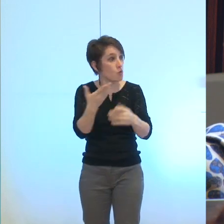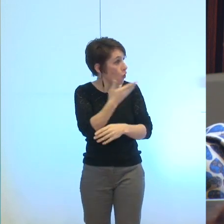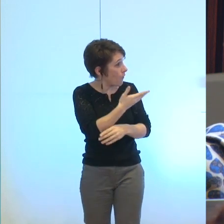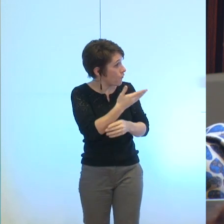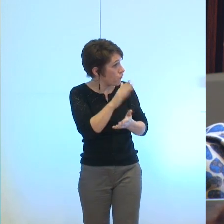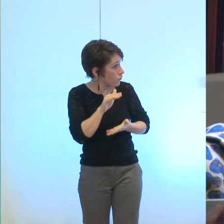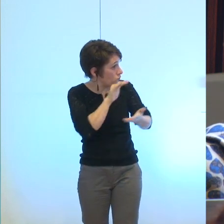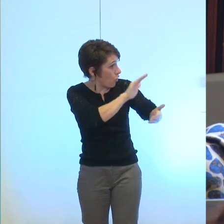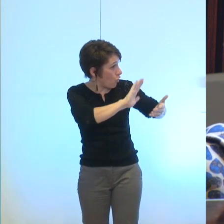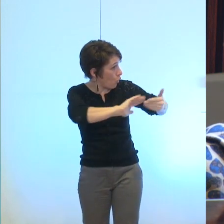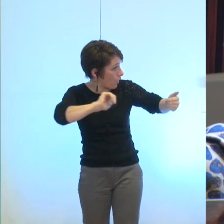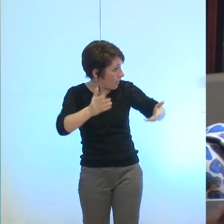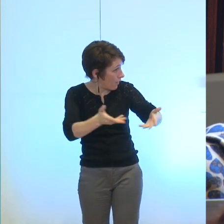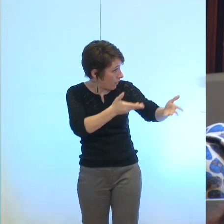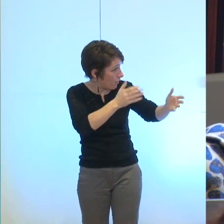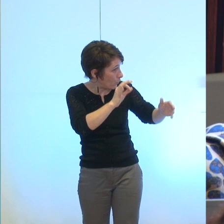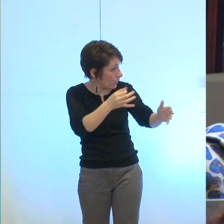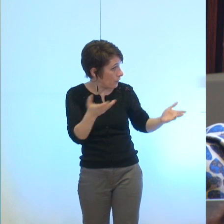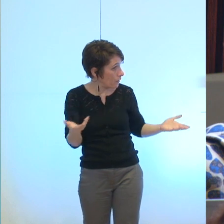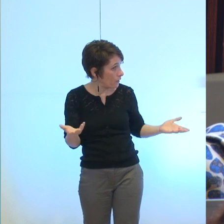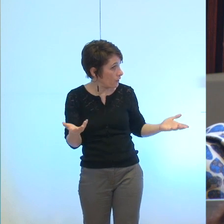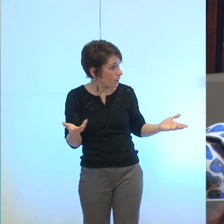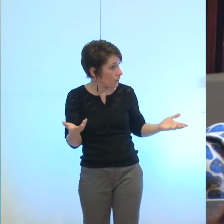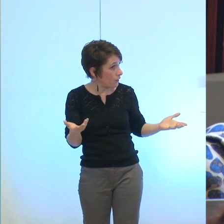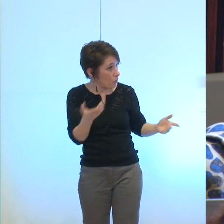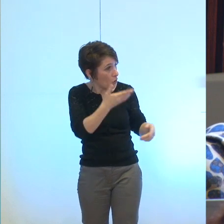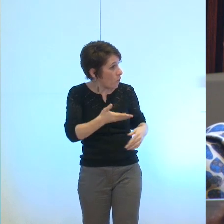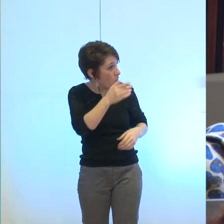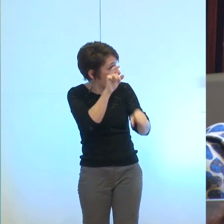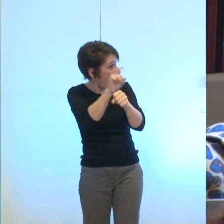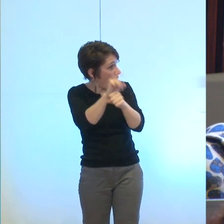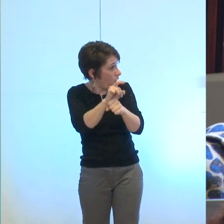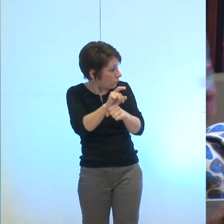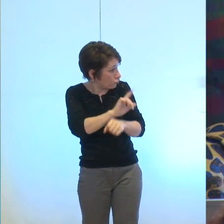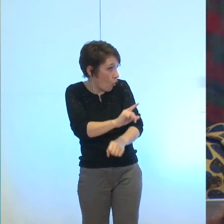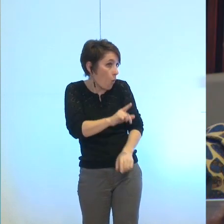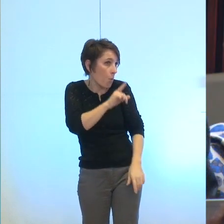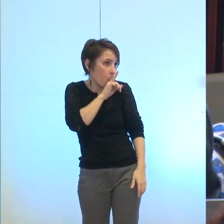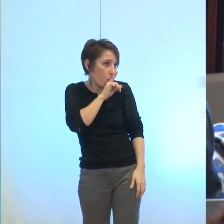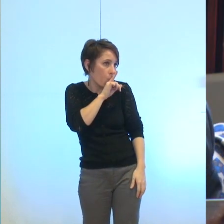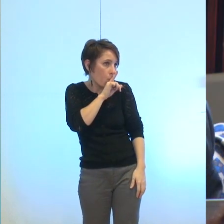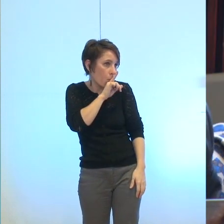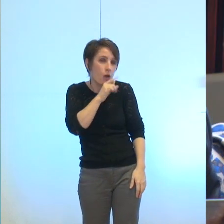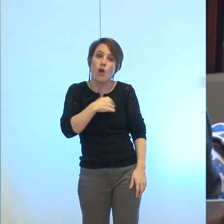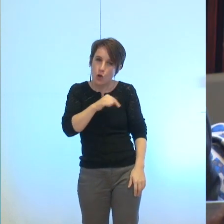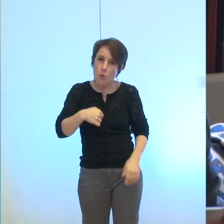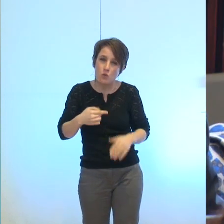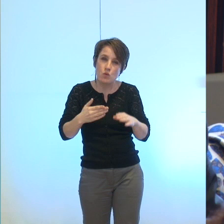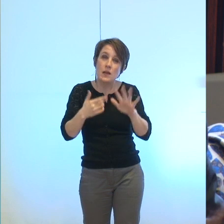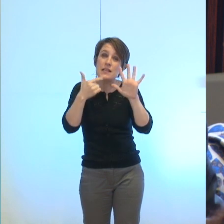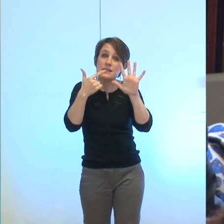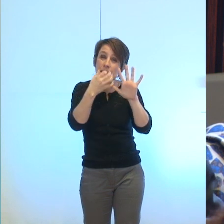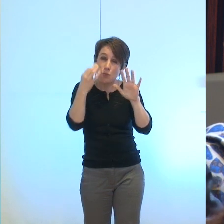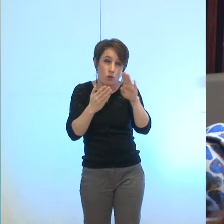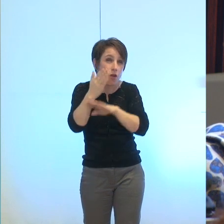j'imagine ce résultat personne n'a rien à redire là-dessus on est à un peu plus de 7 % on